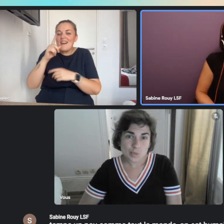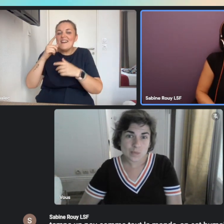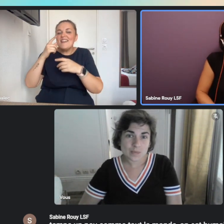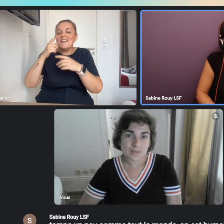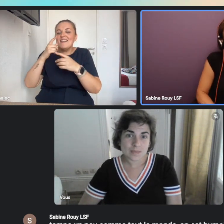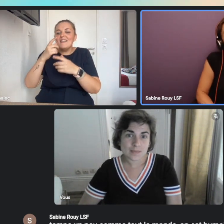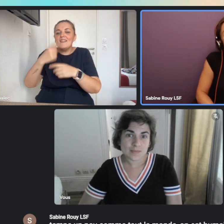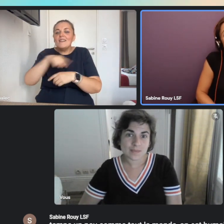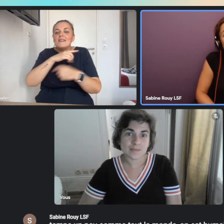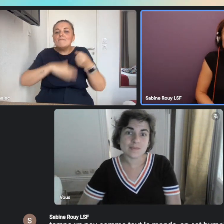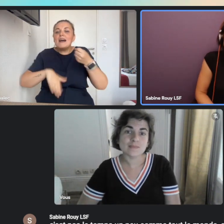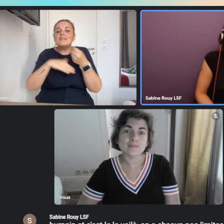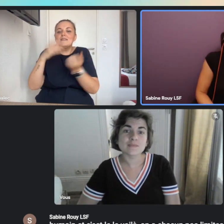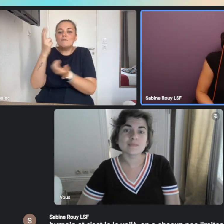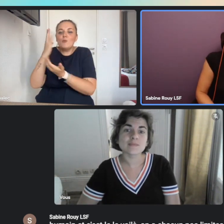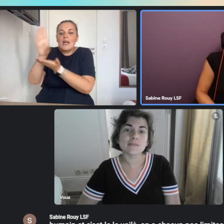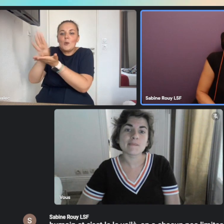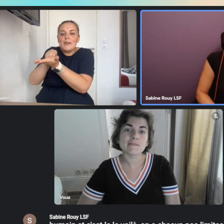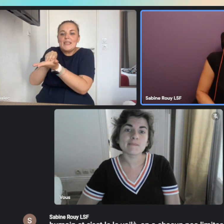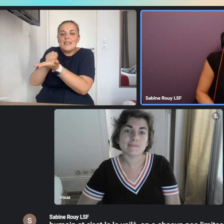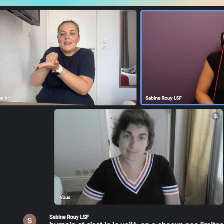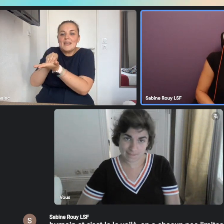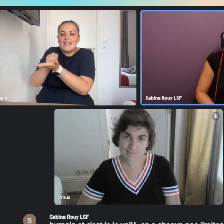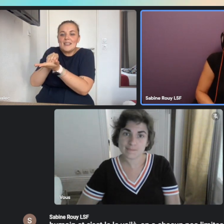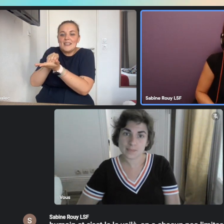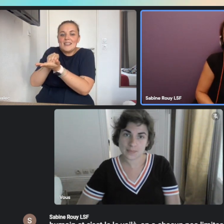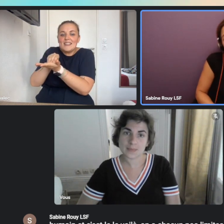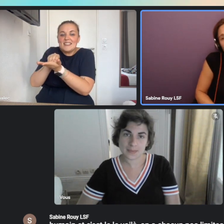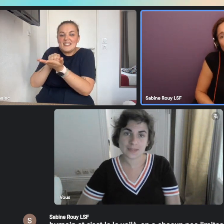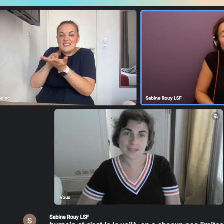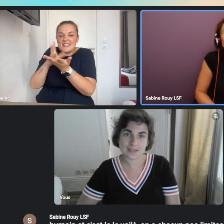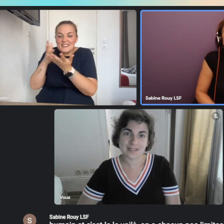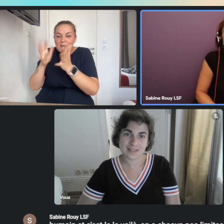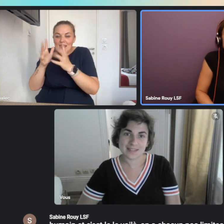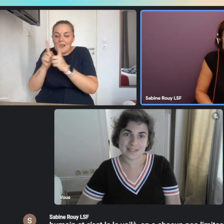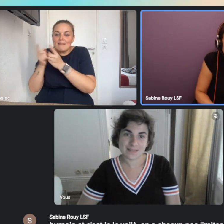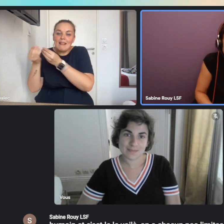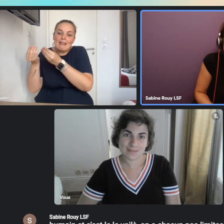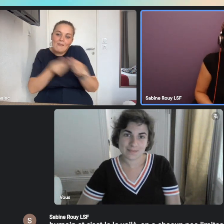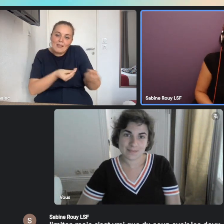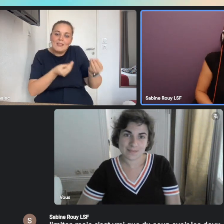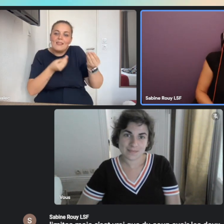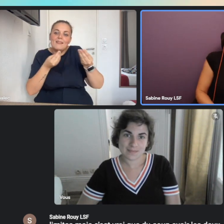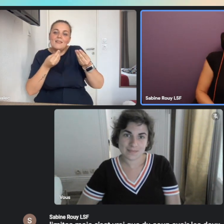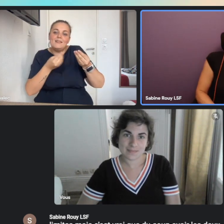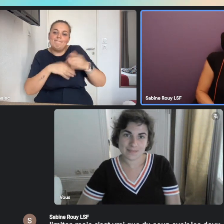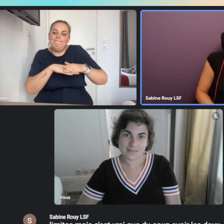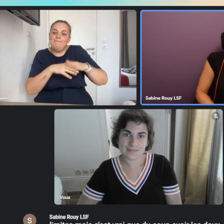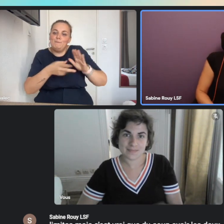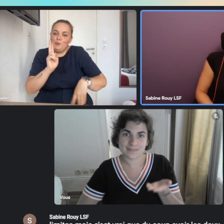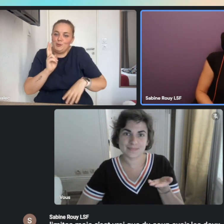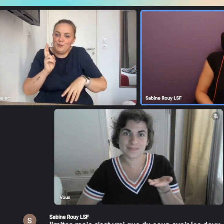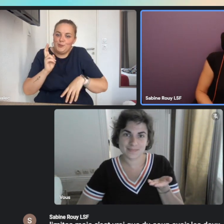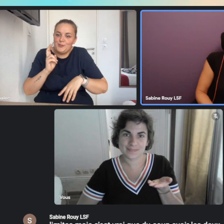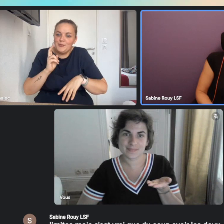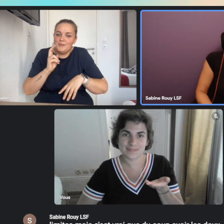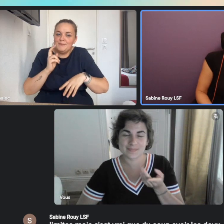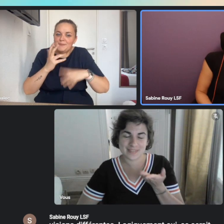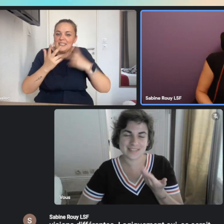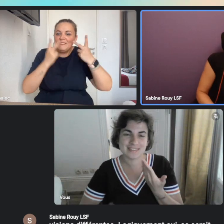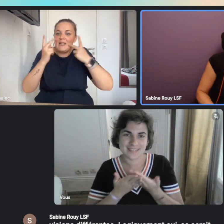peut-être que le risque, c'est aussi que, nous, on est aussi la base, c'est la copie. Alors, arriver